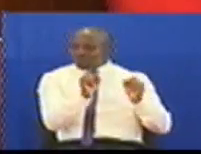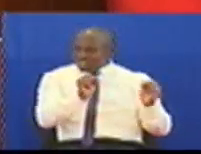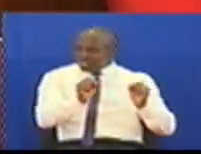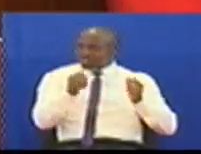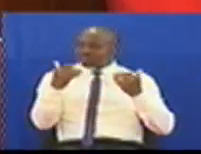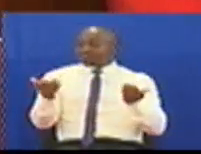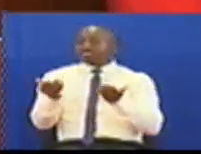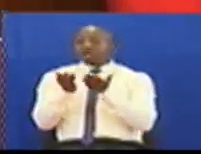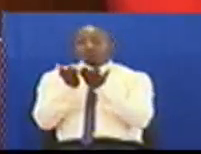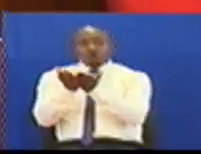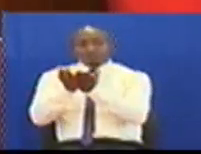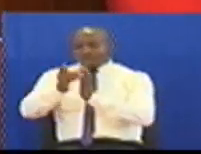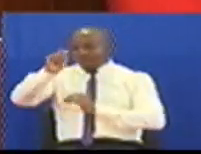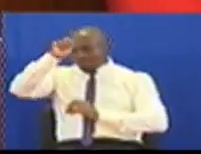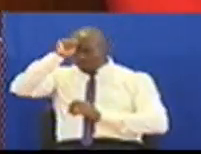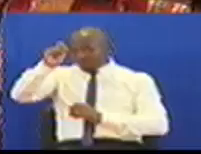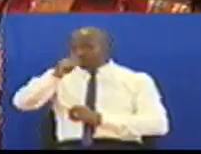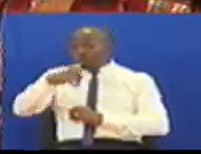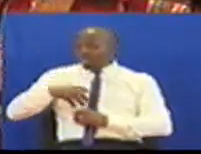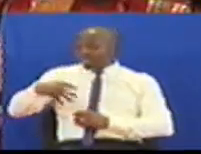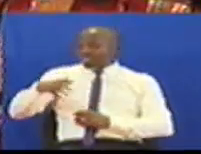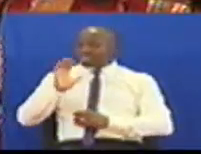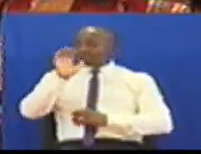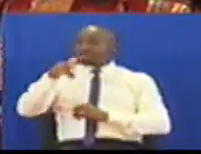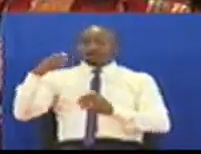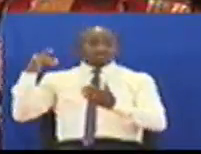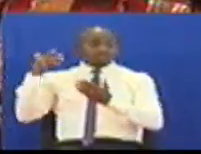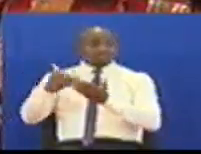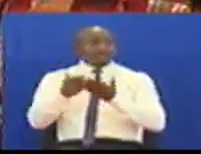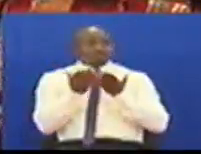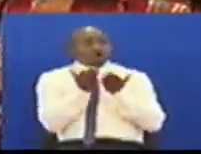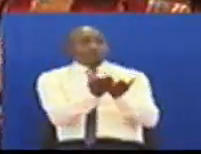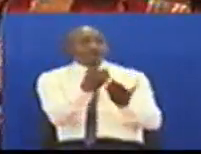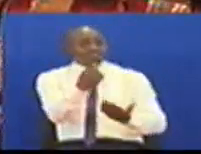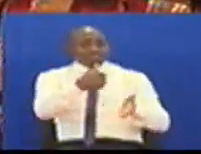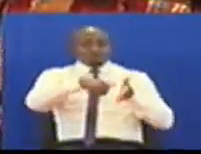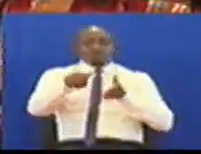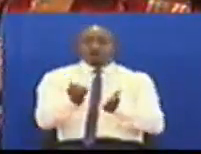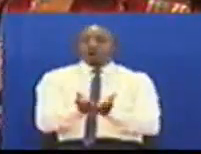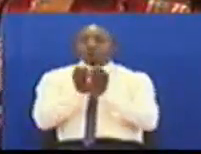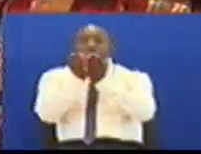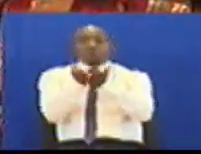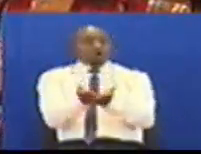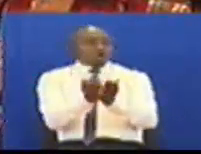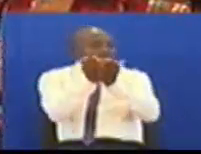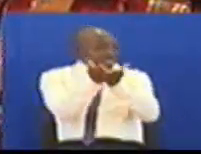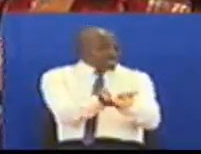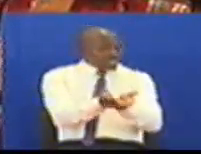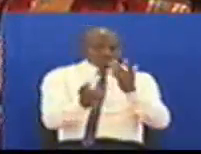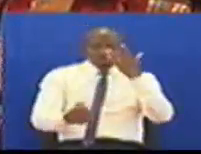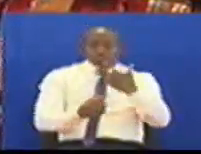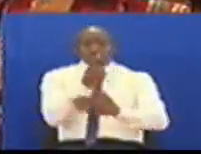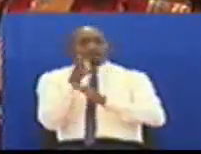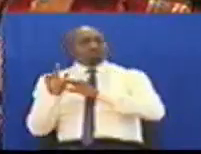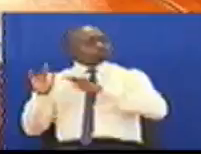nimuombe Mheshimiwa Waziri Jafo, miaka kadhaa iliyopita niliomba fedha za ununuzi wa boti. Mafuriko yametuletea shida kiasi kwamba